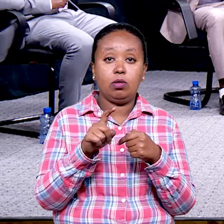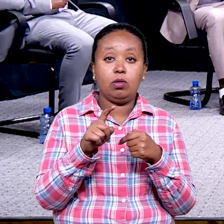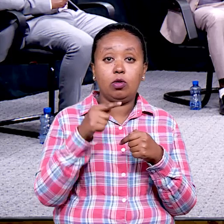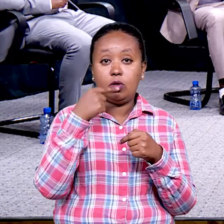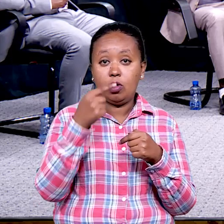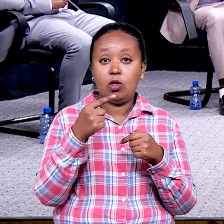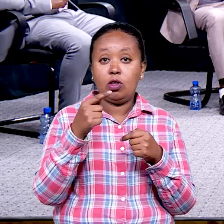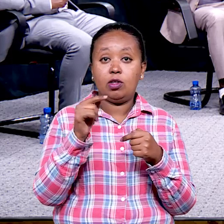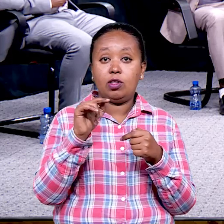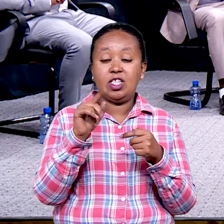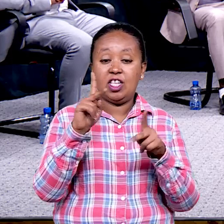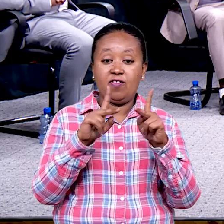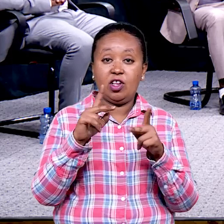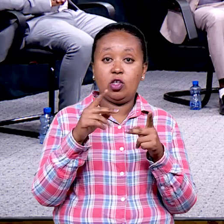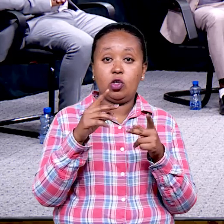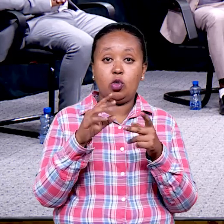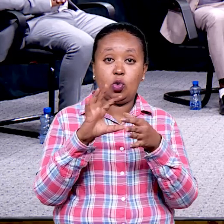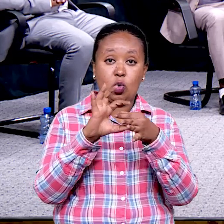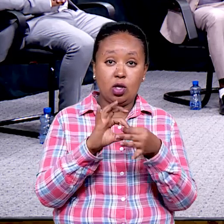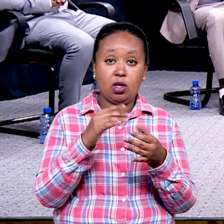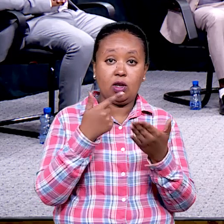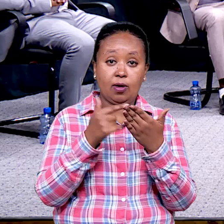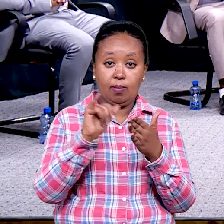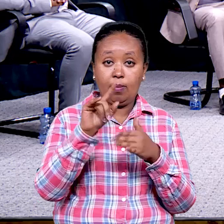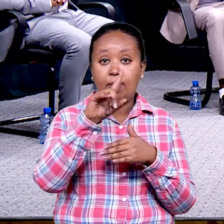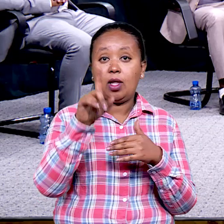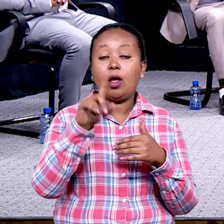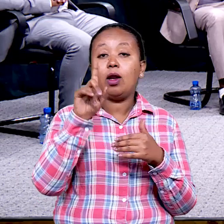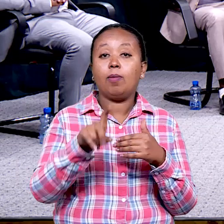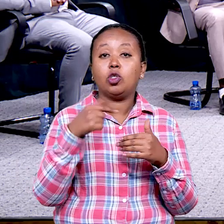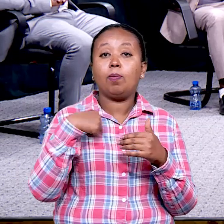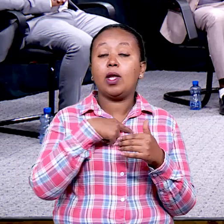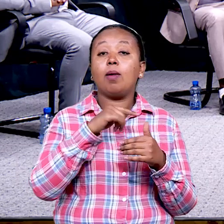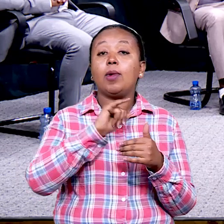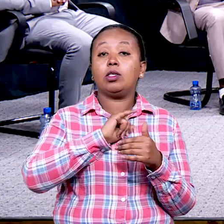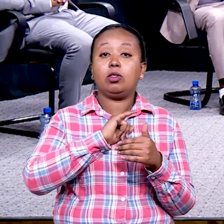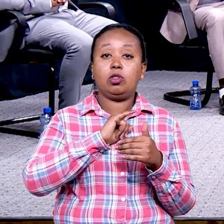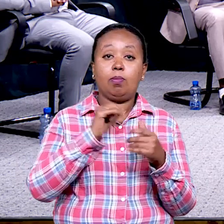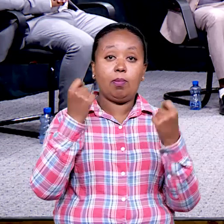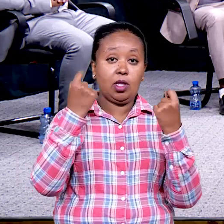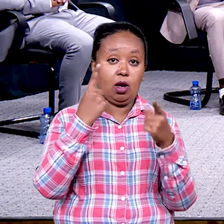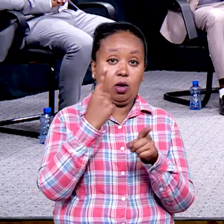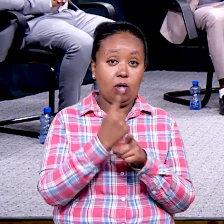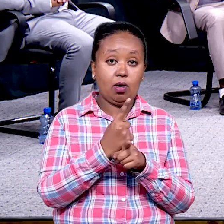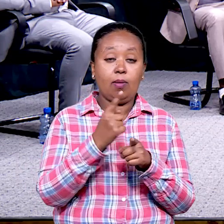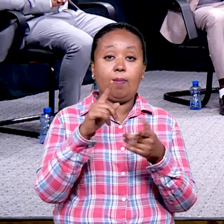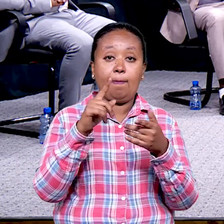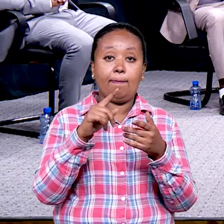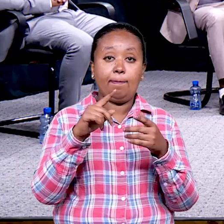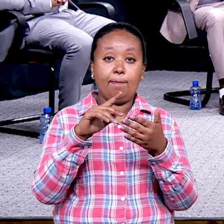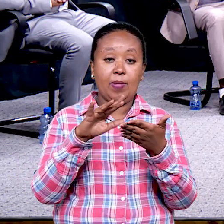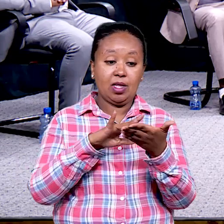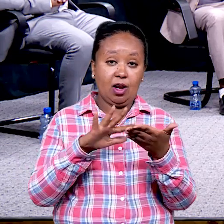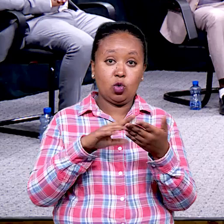ሲቪል ሶሳይቲን እንደሆነኛ አጋር አይተው እየጠሩ ሁሉ መጠየቅ መቻል አለባቸው። በእኛ በራሳችን በተረዳነው ልክ በጥናቶቻችን ባሳዩን ልክ